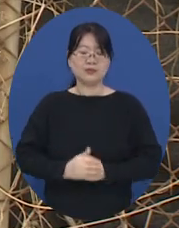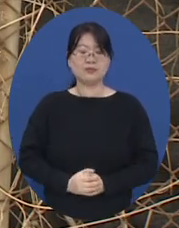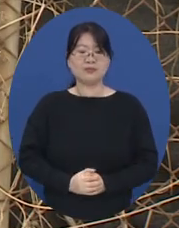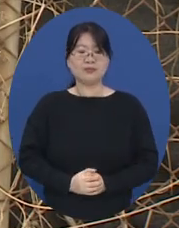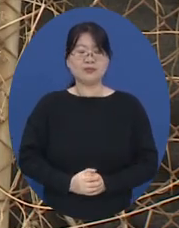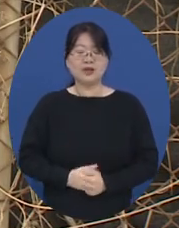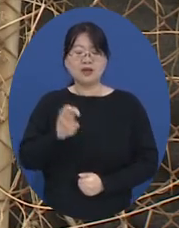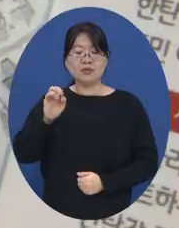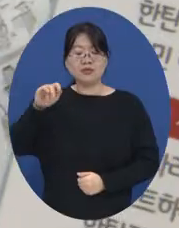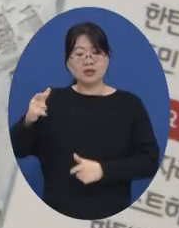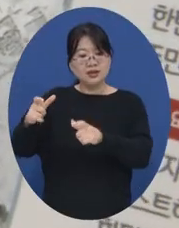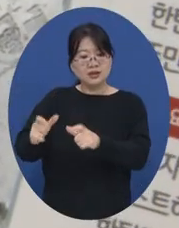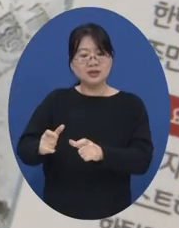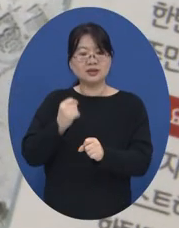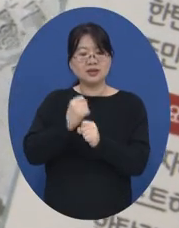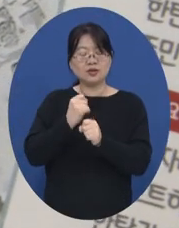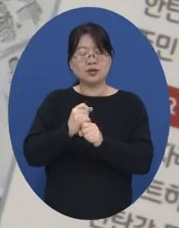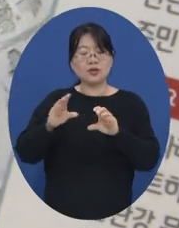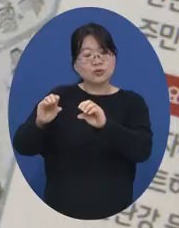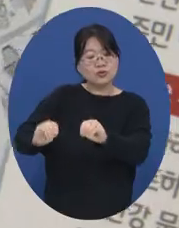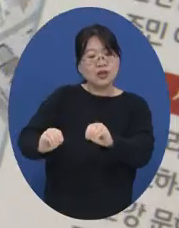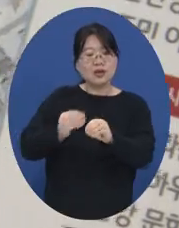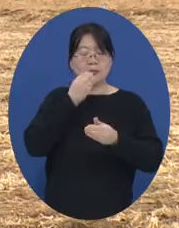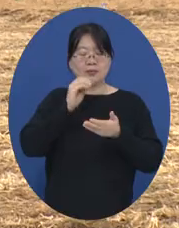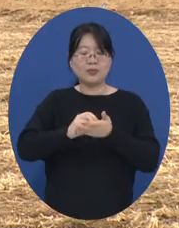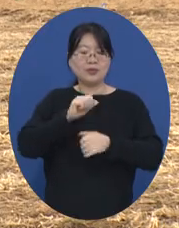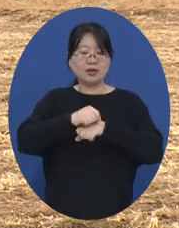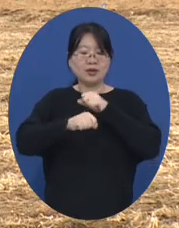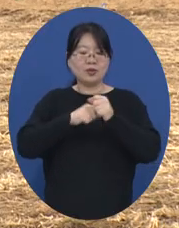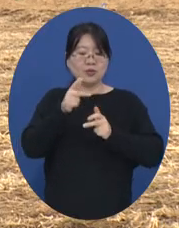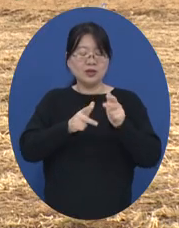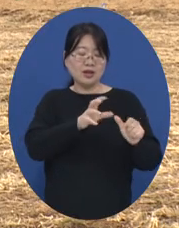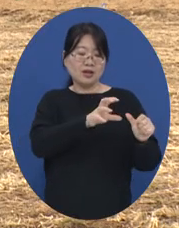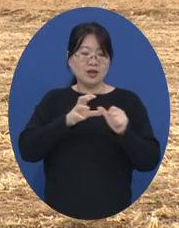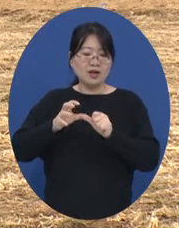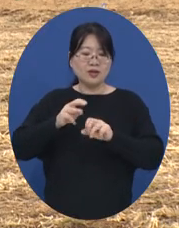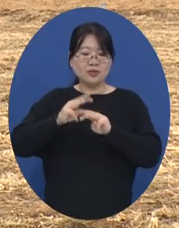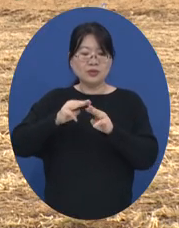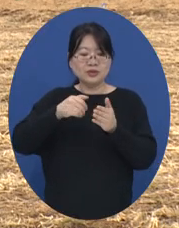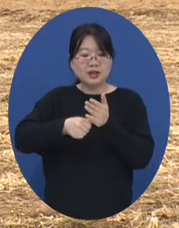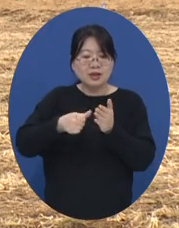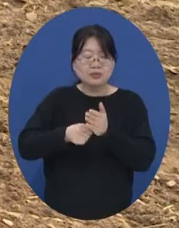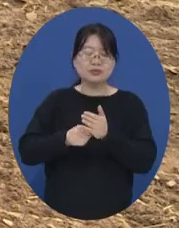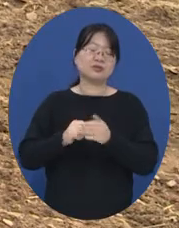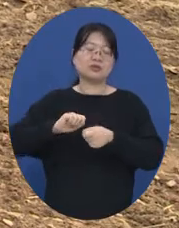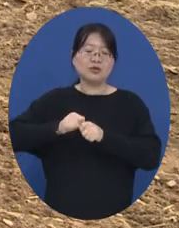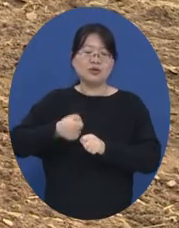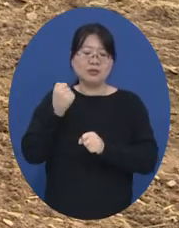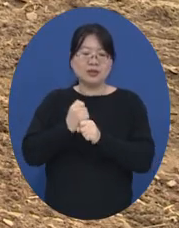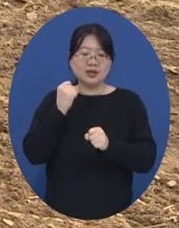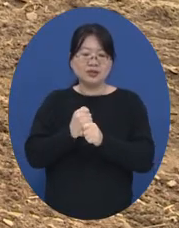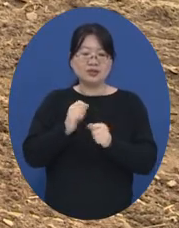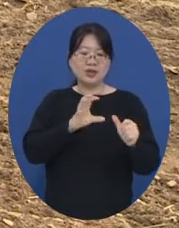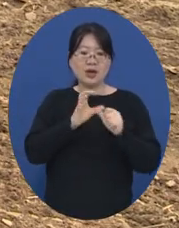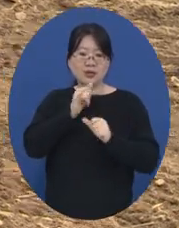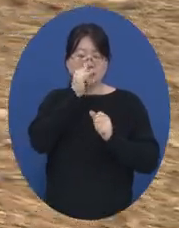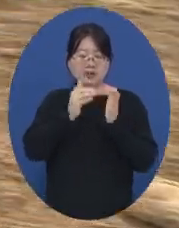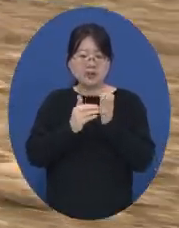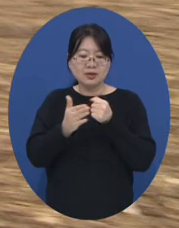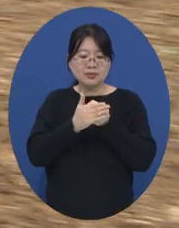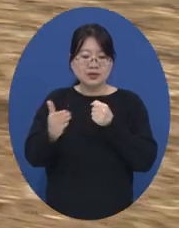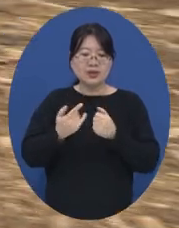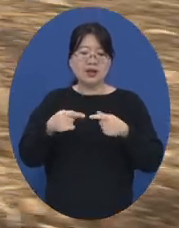또 포천시는 생산을 중단한 벽돌 공장을 활용해 농산물가공 장으로 이용하는 등 오가리 마을주민들이 함께